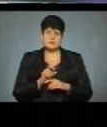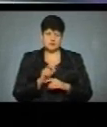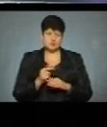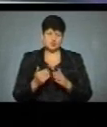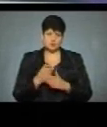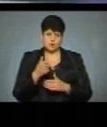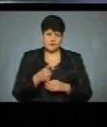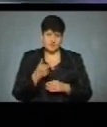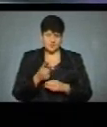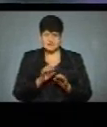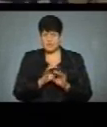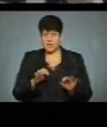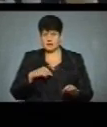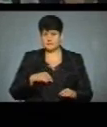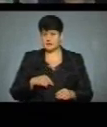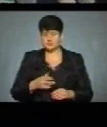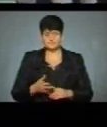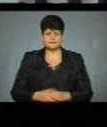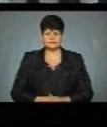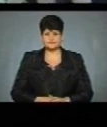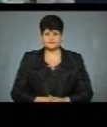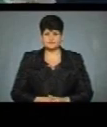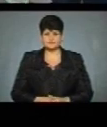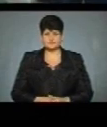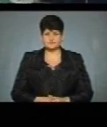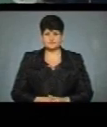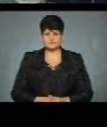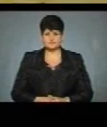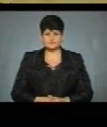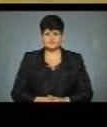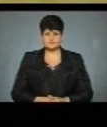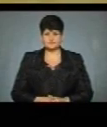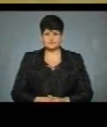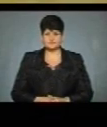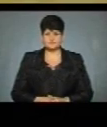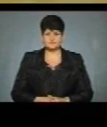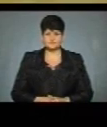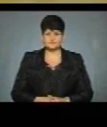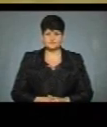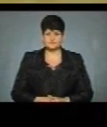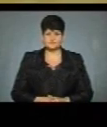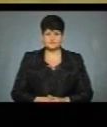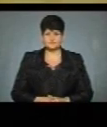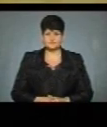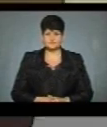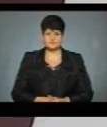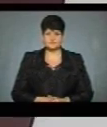ти з прекрасним настроєм. Тарас Бурак, Василь Панчук. Новини на Суспільному.